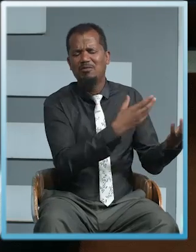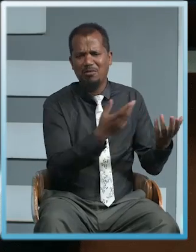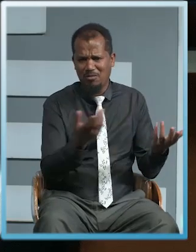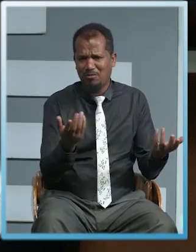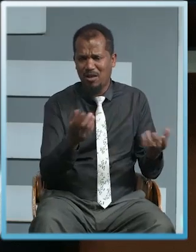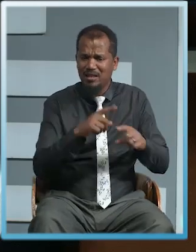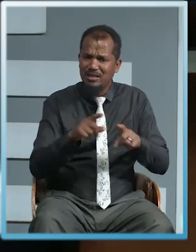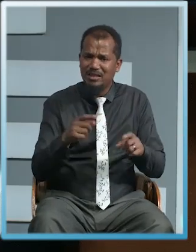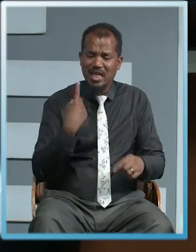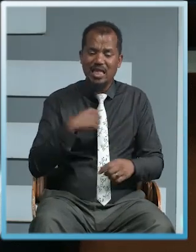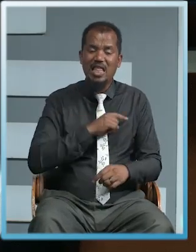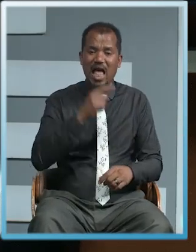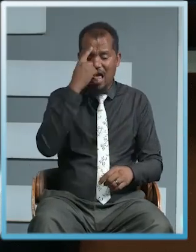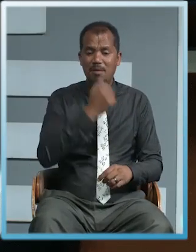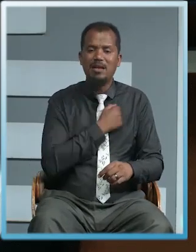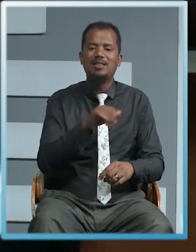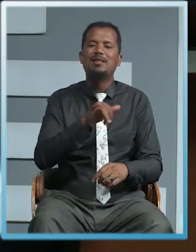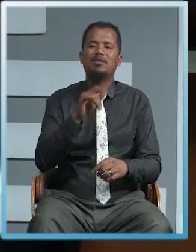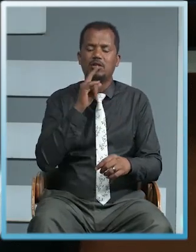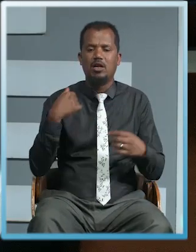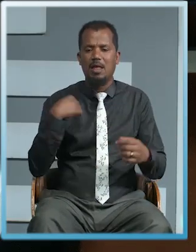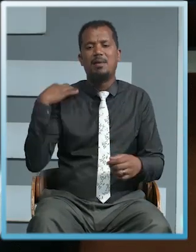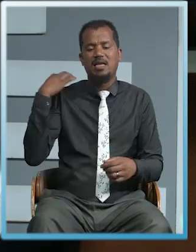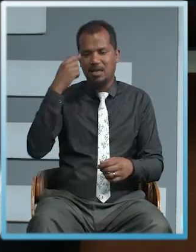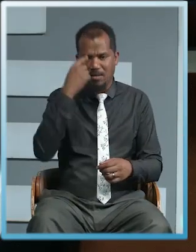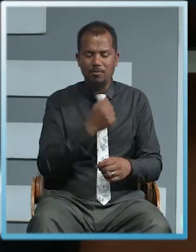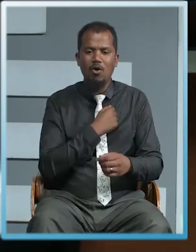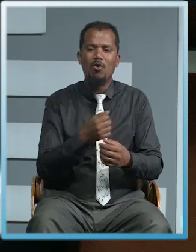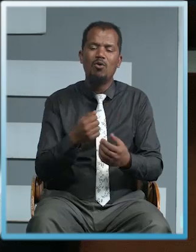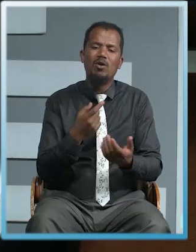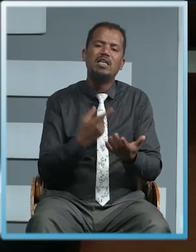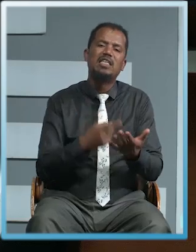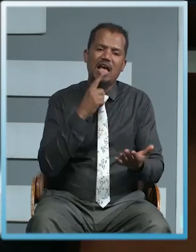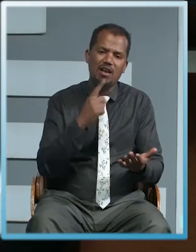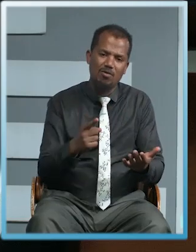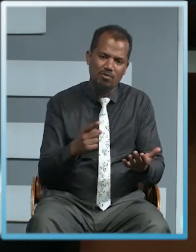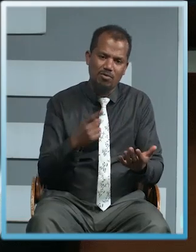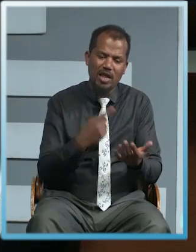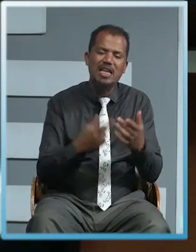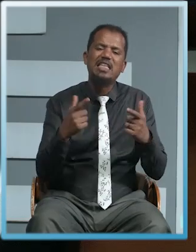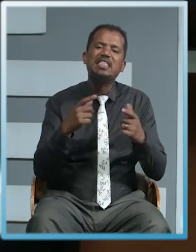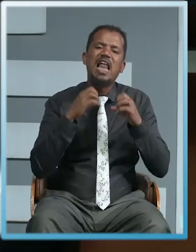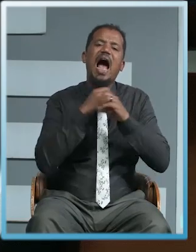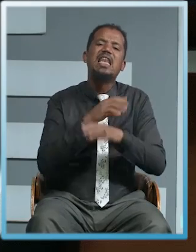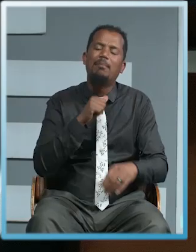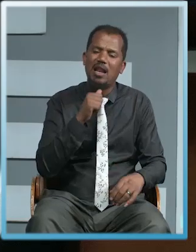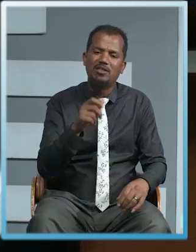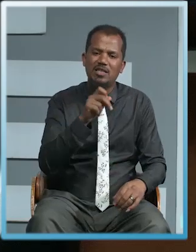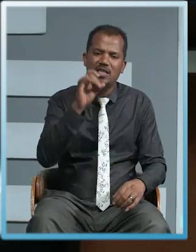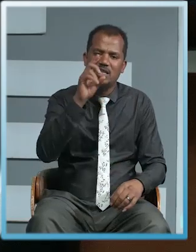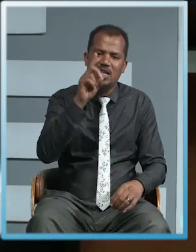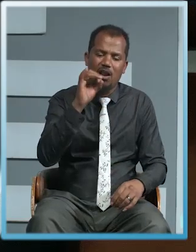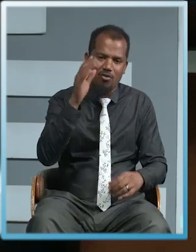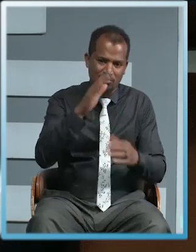ነው ስለዚህ የኛ አመነት እንደዚህ ነው እኔም በግልም አምነው እንደዛ ነው ይህን እድል አናበላሽ